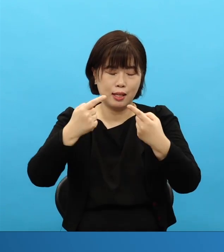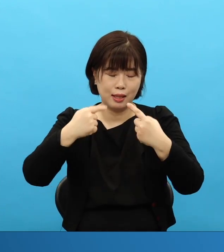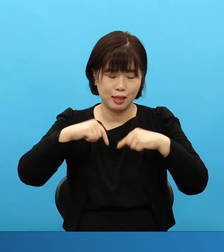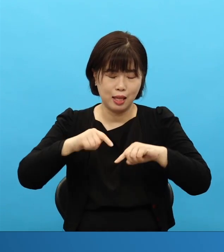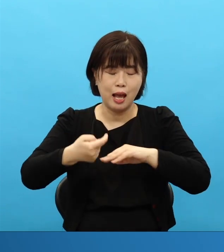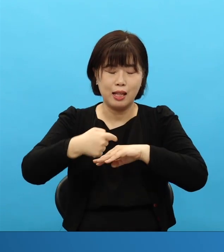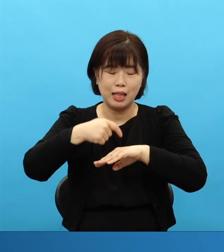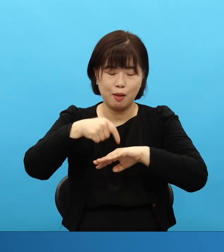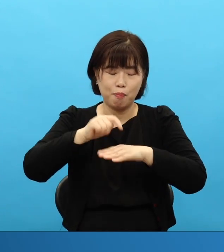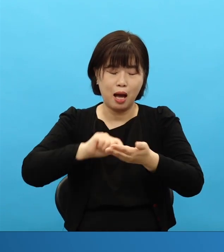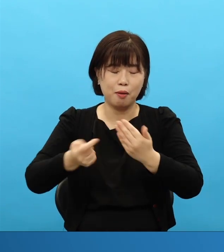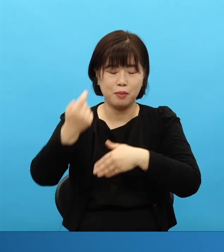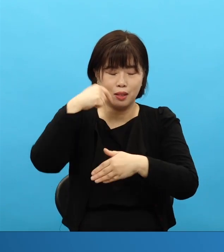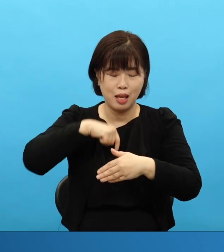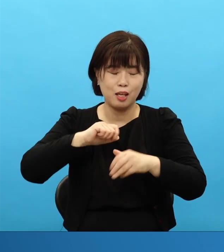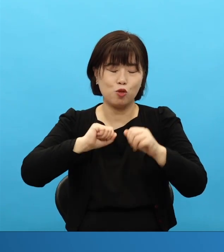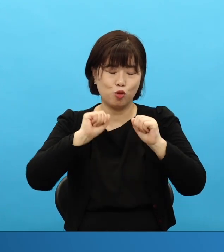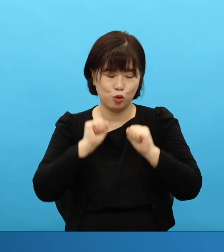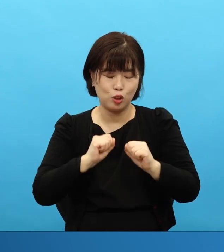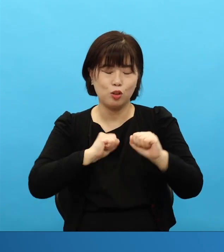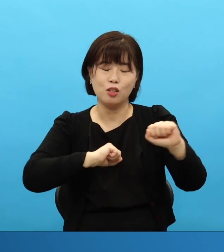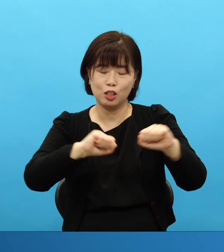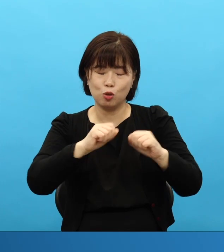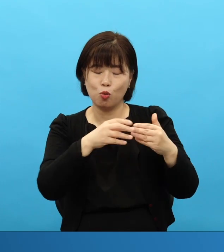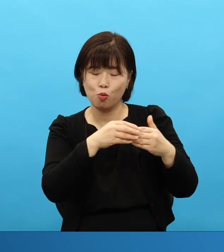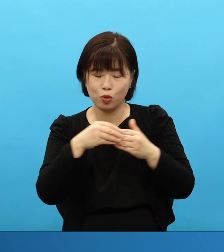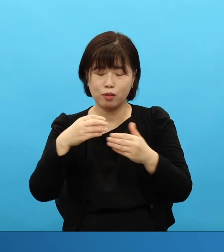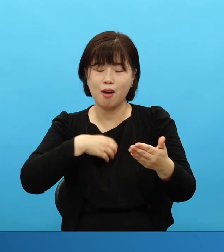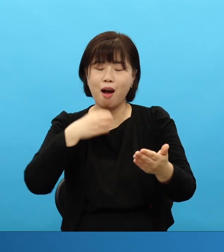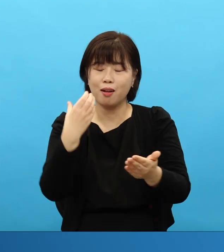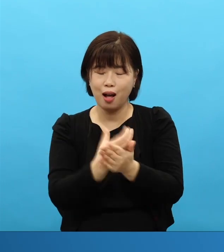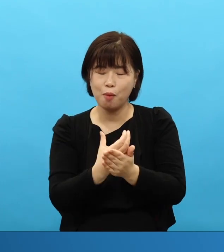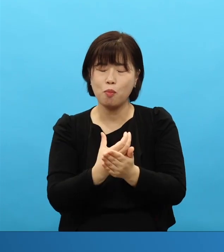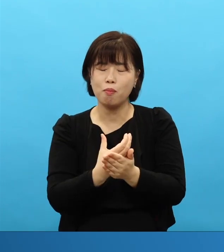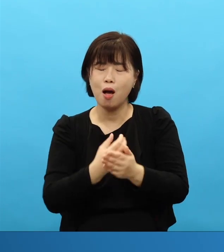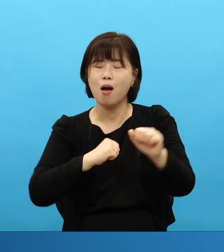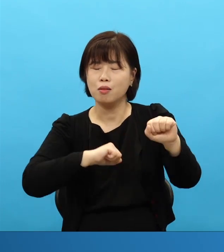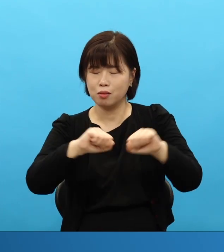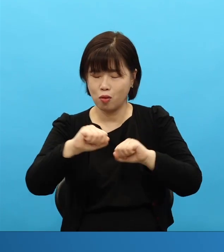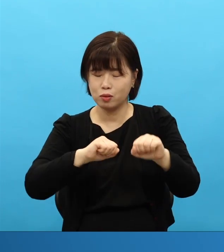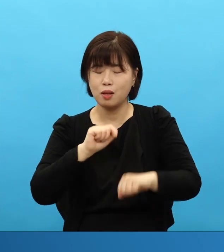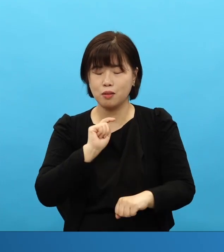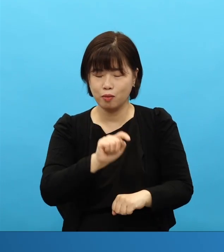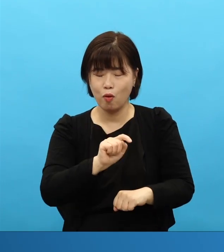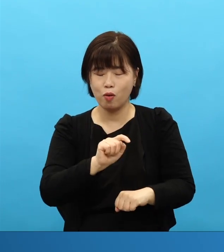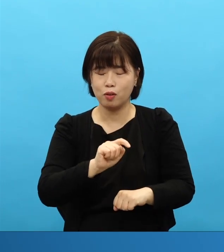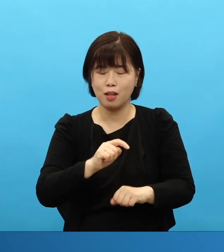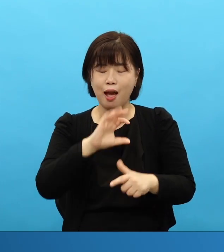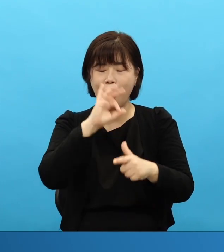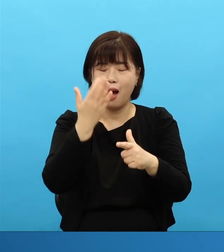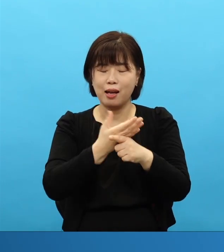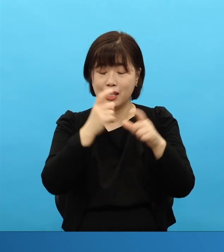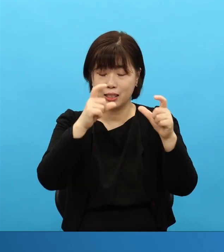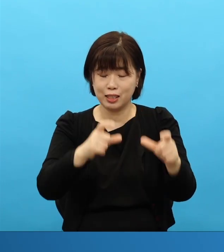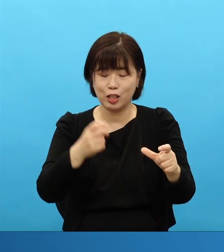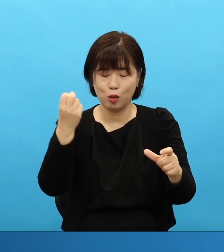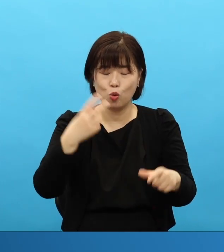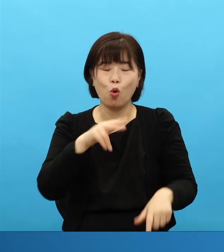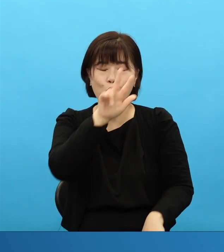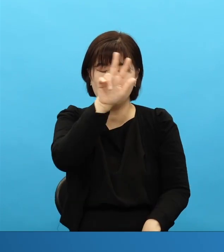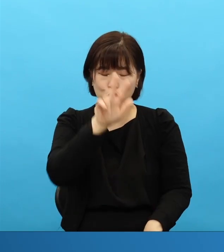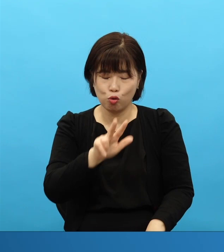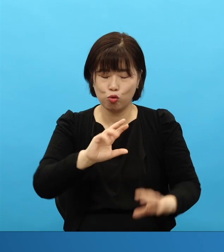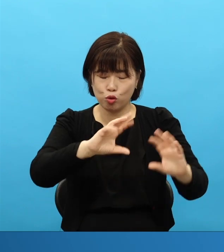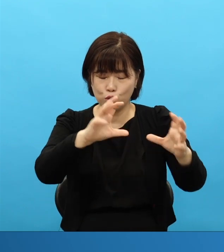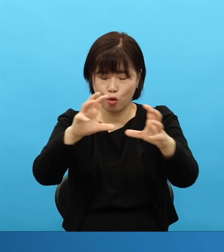역사 감동 감화하심이 the indwelling, working, moving of the Holy Spirit, 안양 지혜와 전국 지혜와